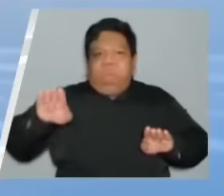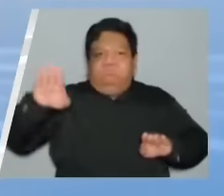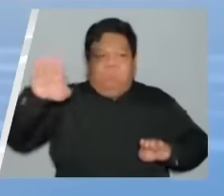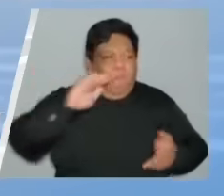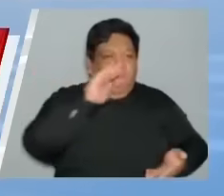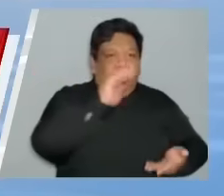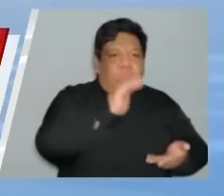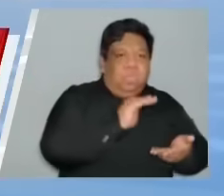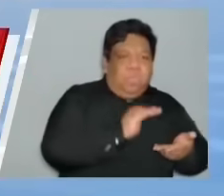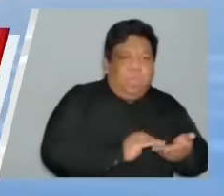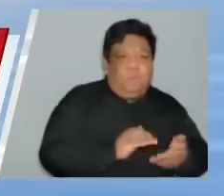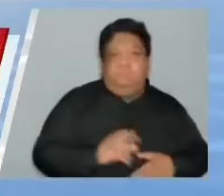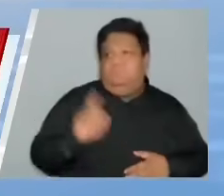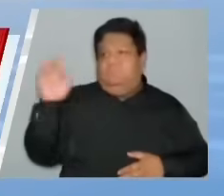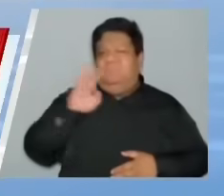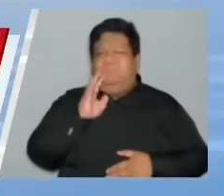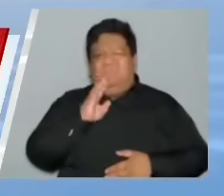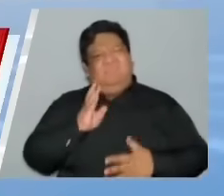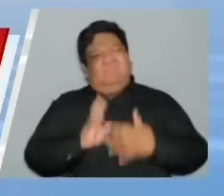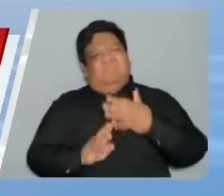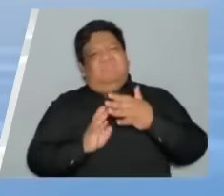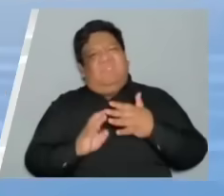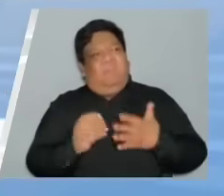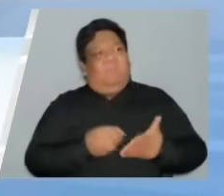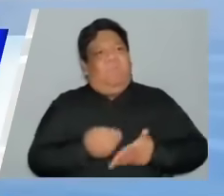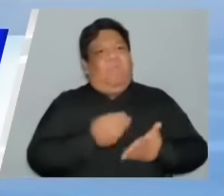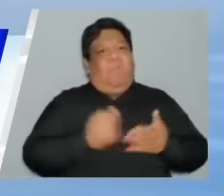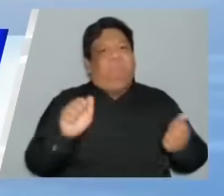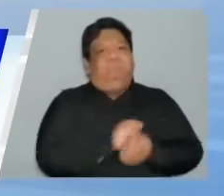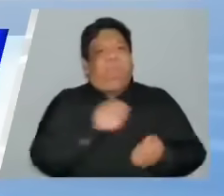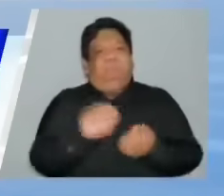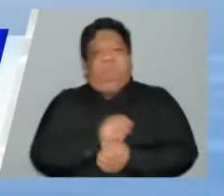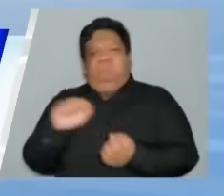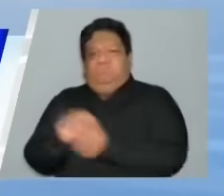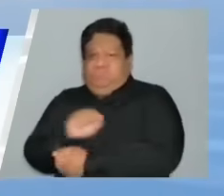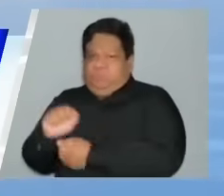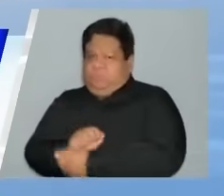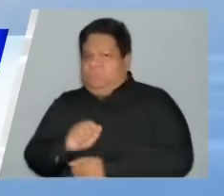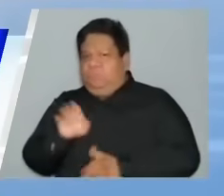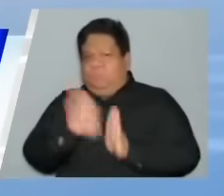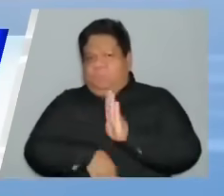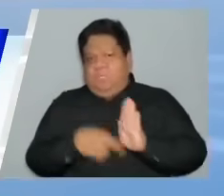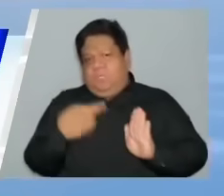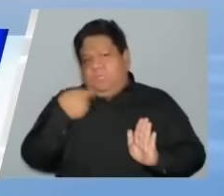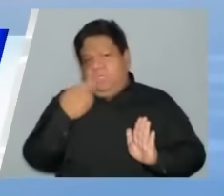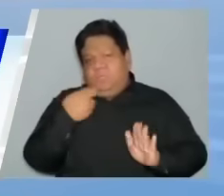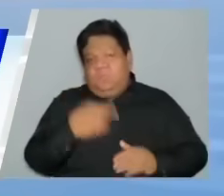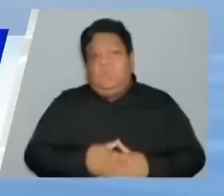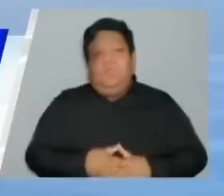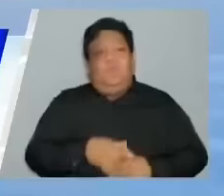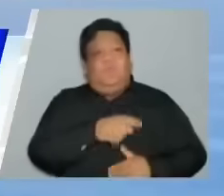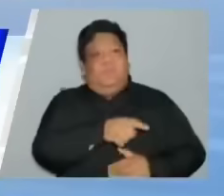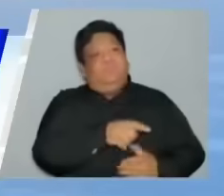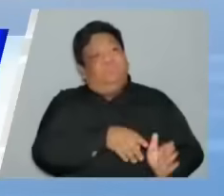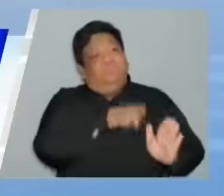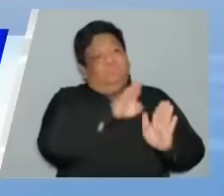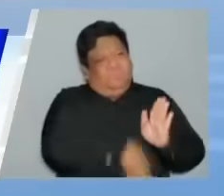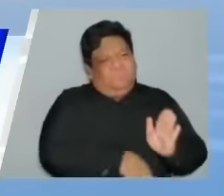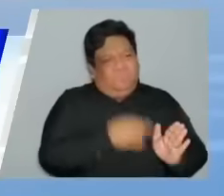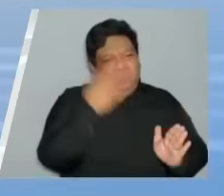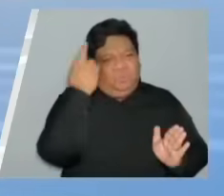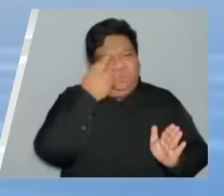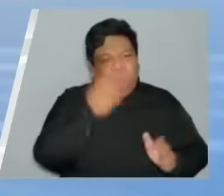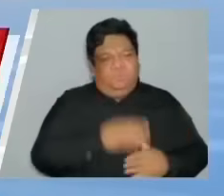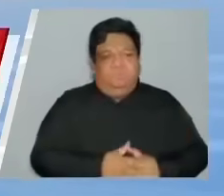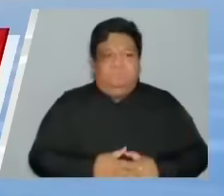mabili po yun kaysa kumpara po sa mga ibang bigas po. Mas mababa po siguro. Hindi pa siya kayang ibaba